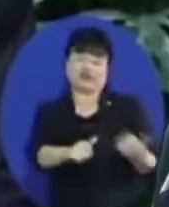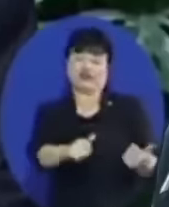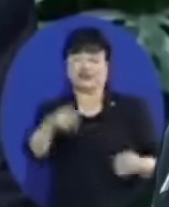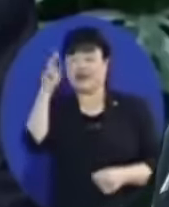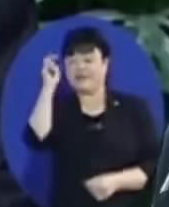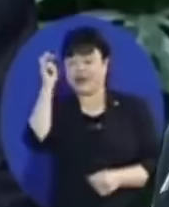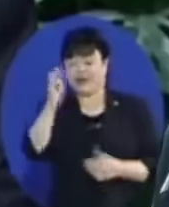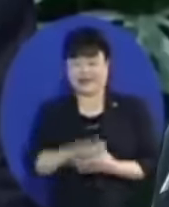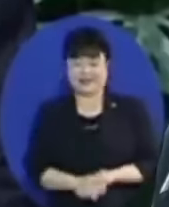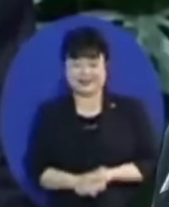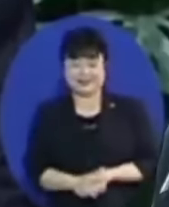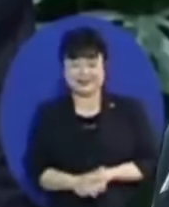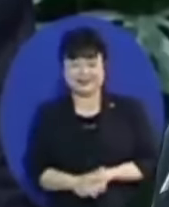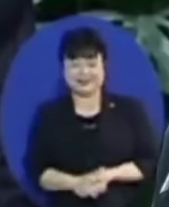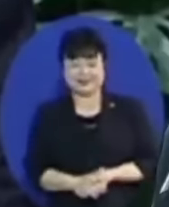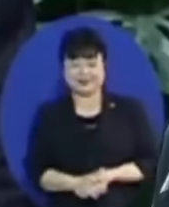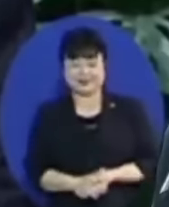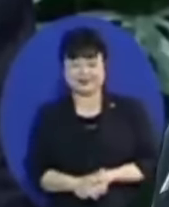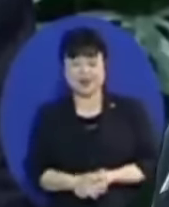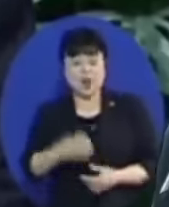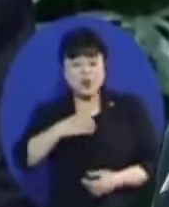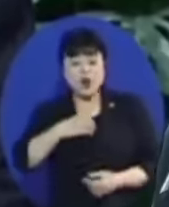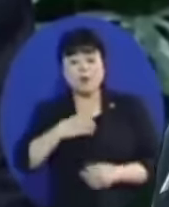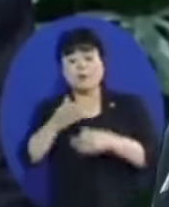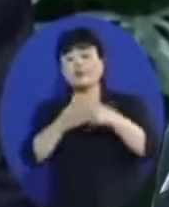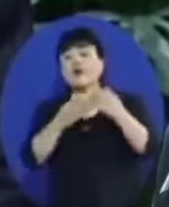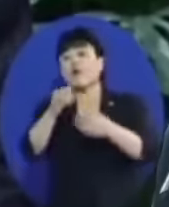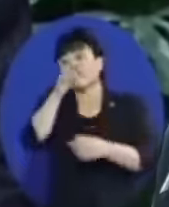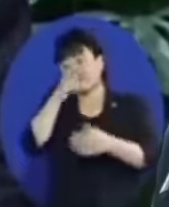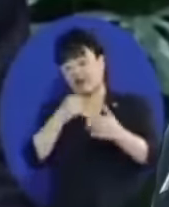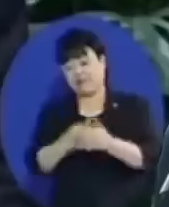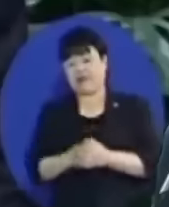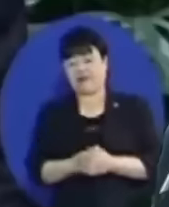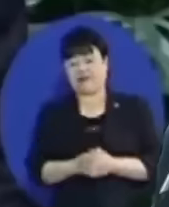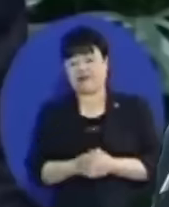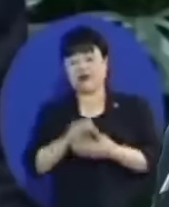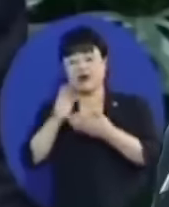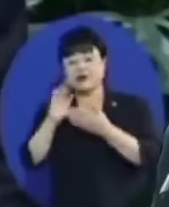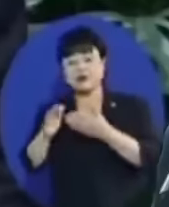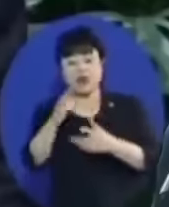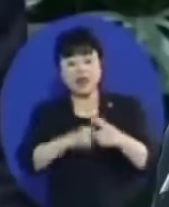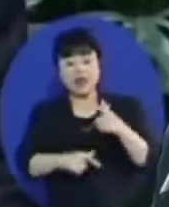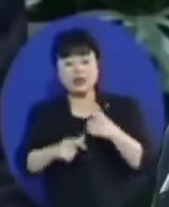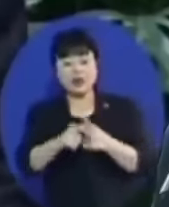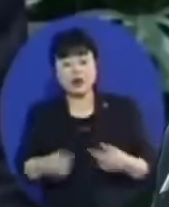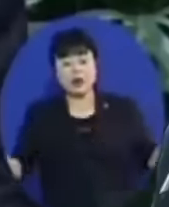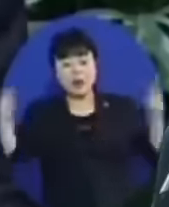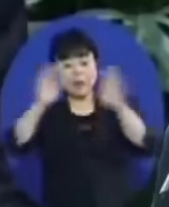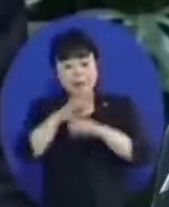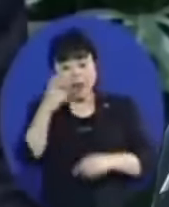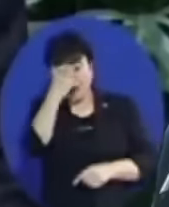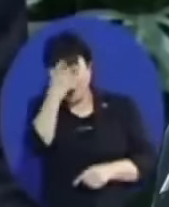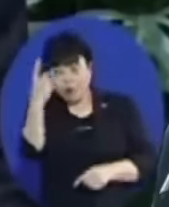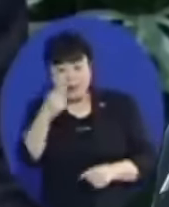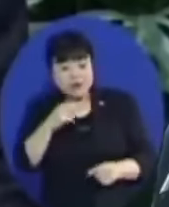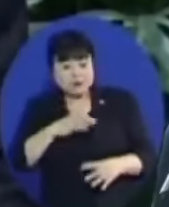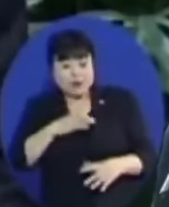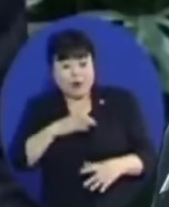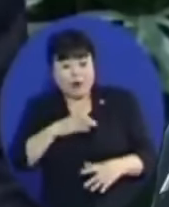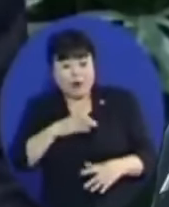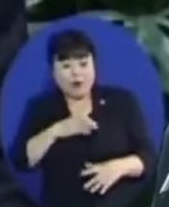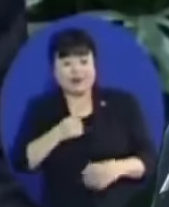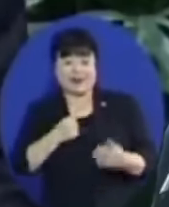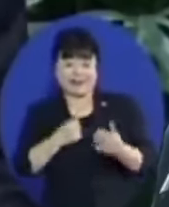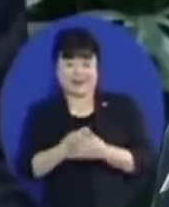재산날이다. 그런 위험을 겪어봤었습니다. 그러고 나니까 더 이상 야경 돌 힘이 없었습니다.